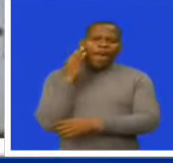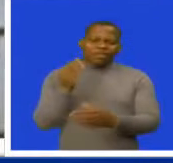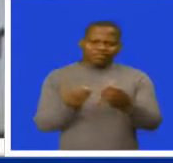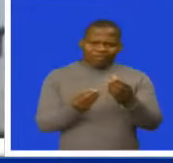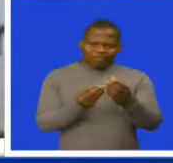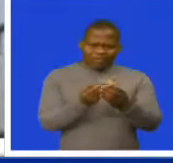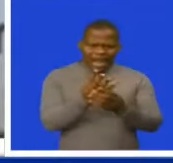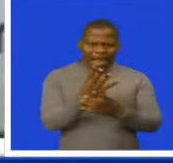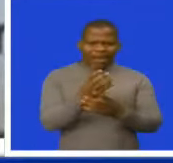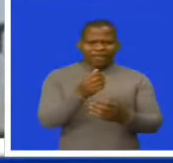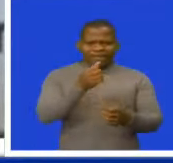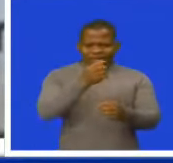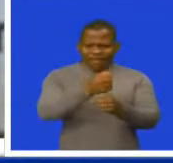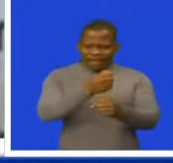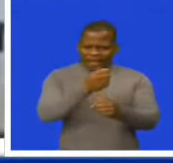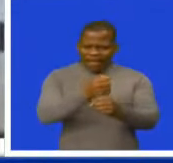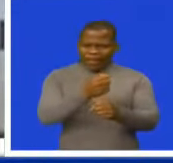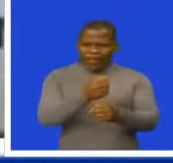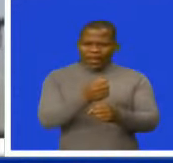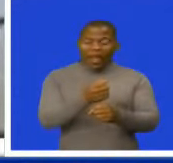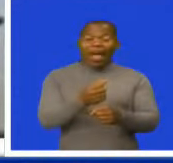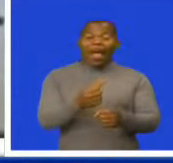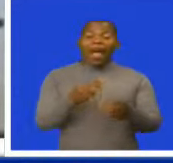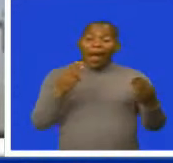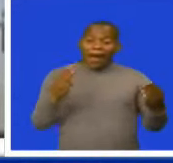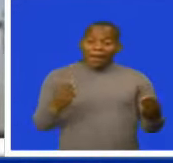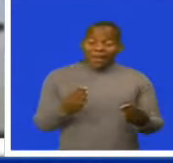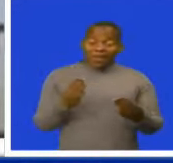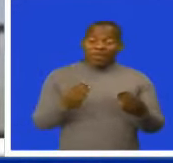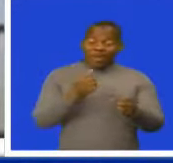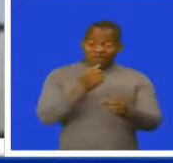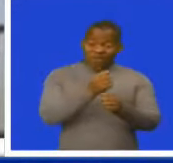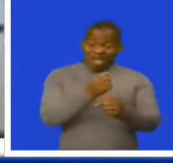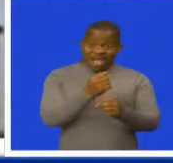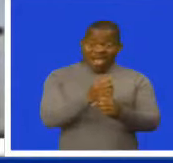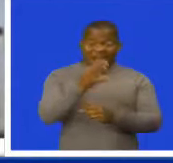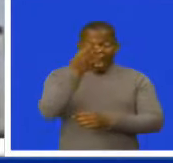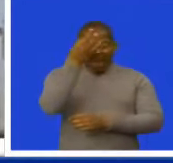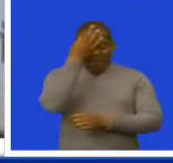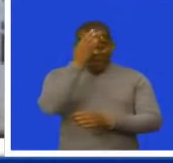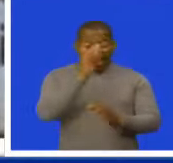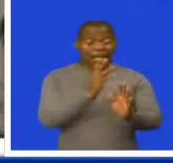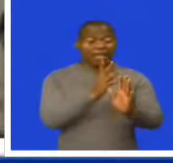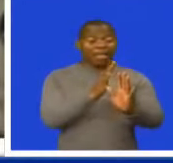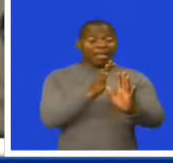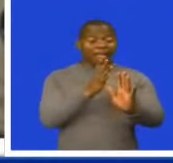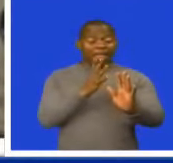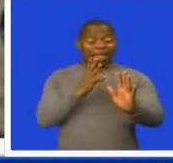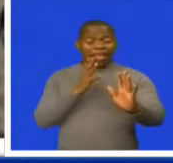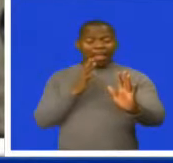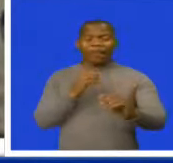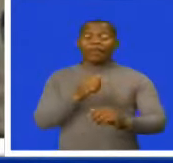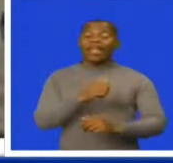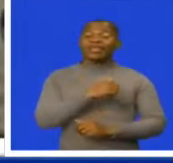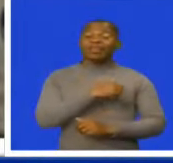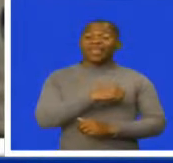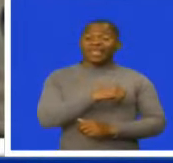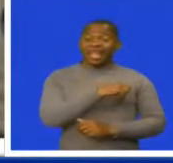Uma ungu-principal usesikolweni uyabuka awu Mweli phela kufuna ngaso uyafundisa la ngale Mweli ubanjwe